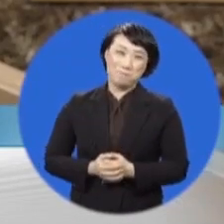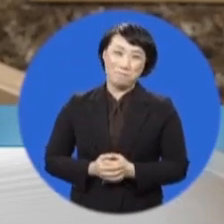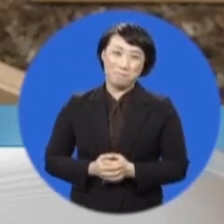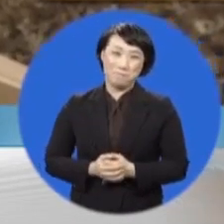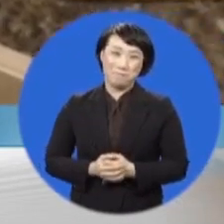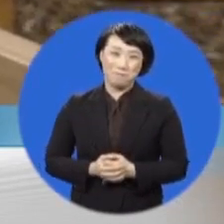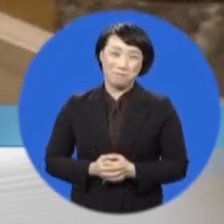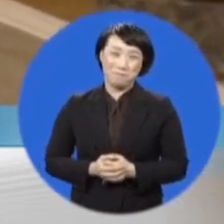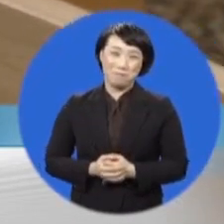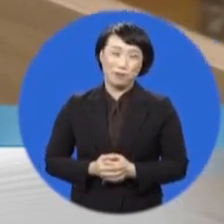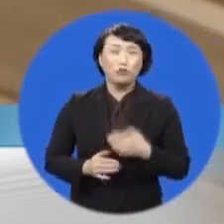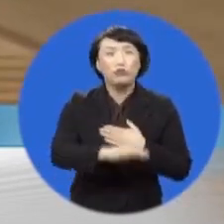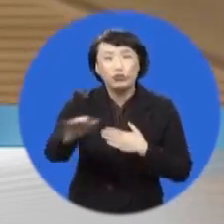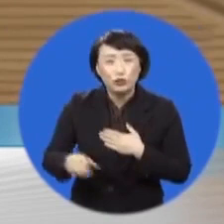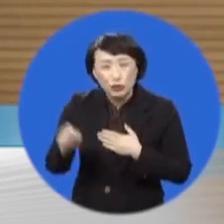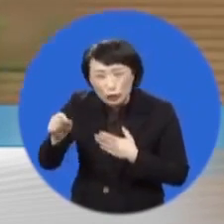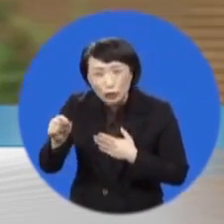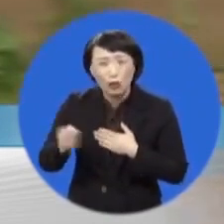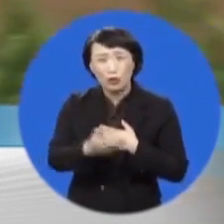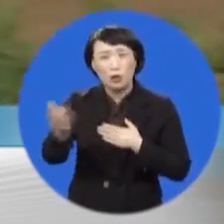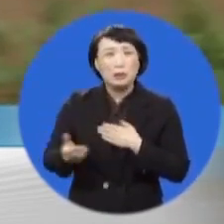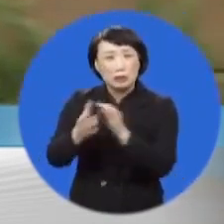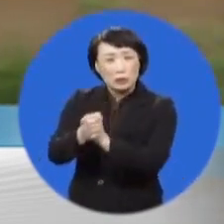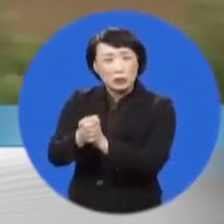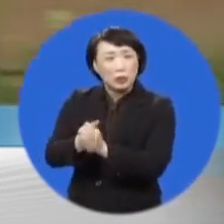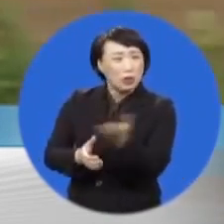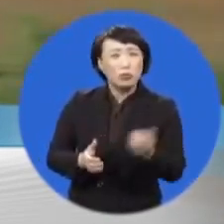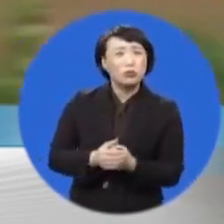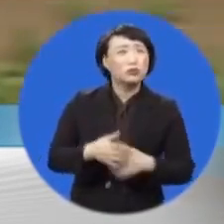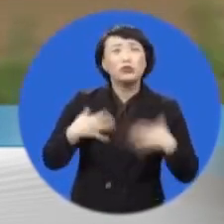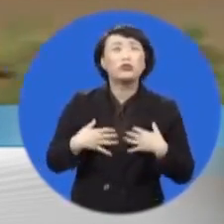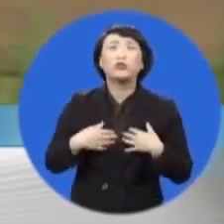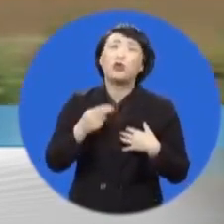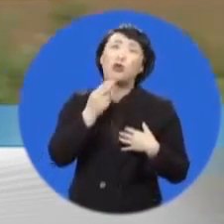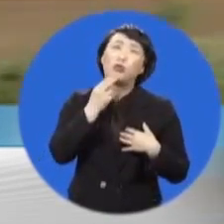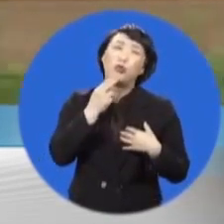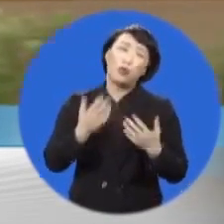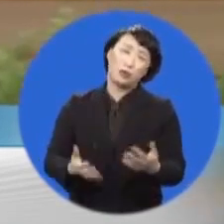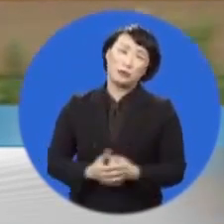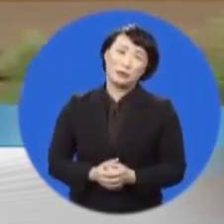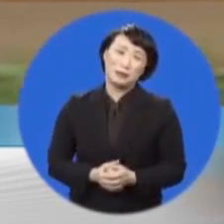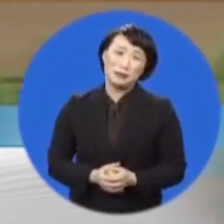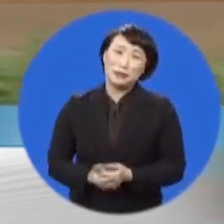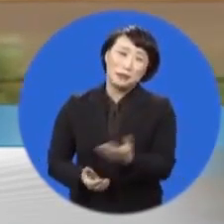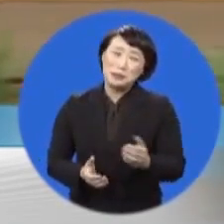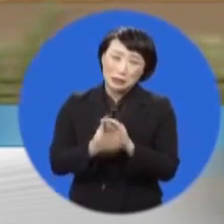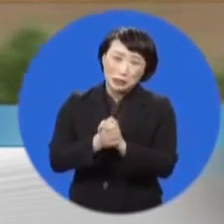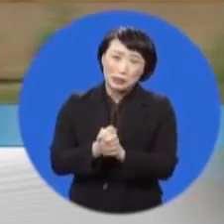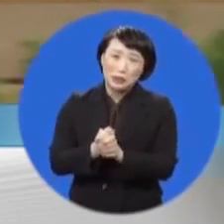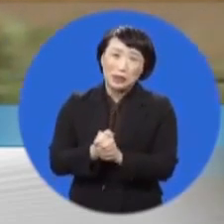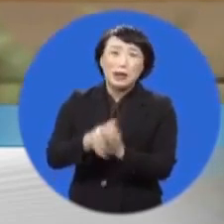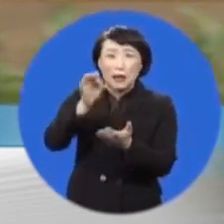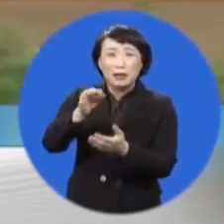아니라 롤은 그 가치를 수수로 몬로 리오 사는가 왜 스스로 몸 느리고